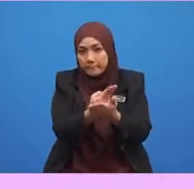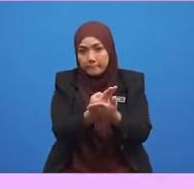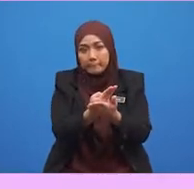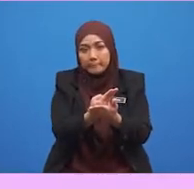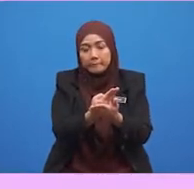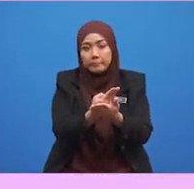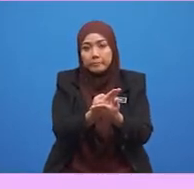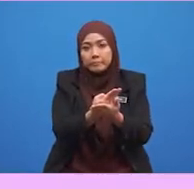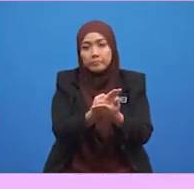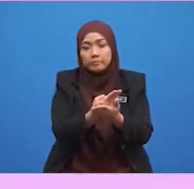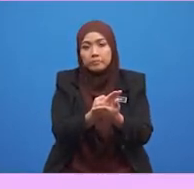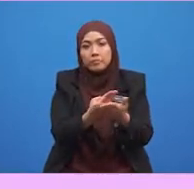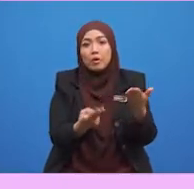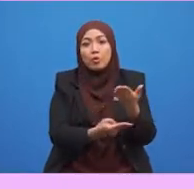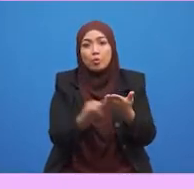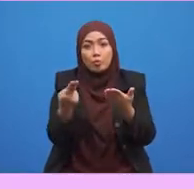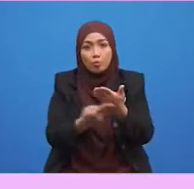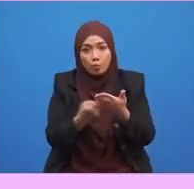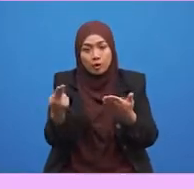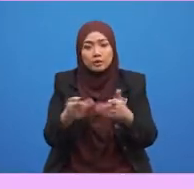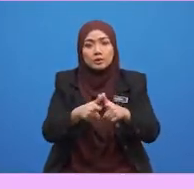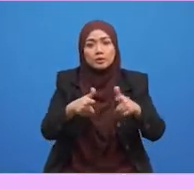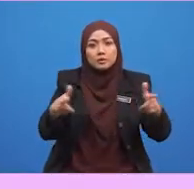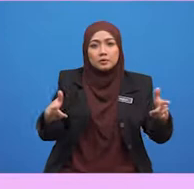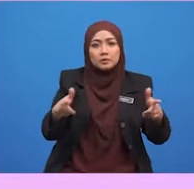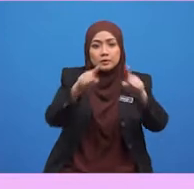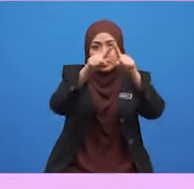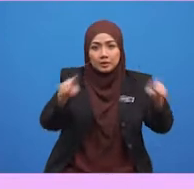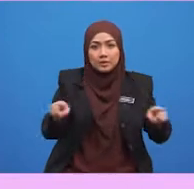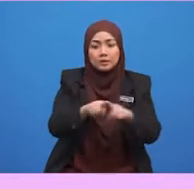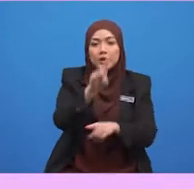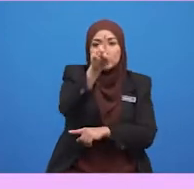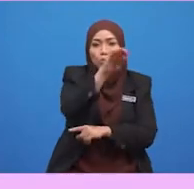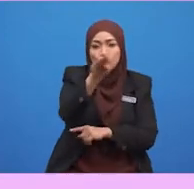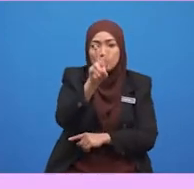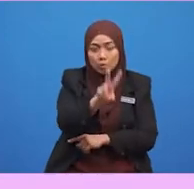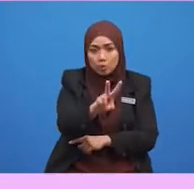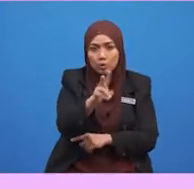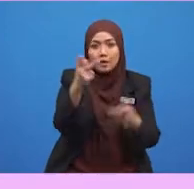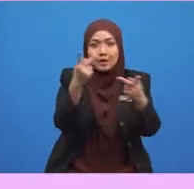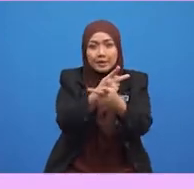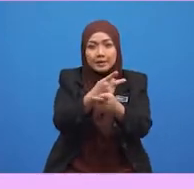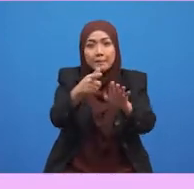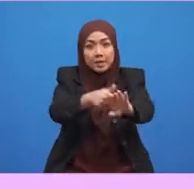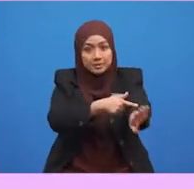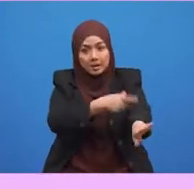segitiga sama dengan 1 per 2 darab panjang tapak darab tinggi. Kita